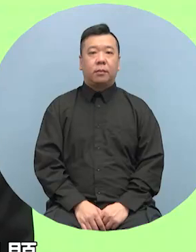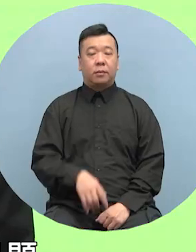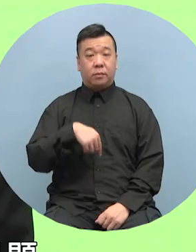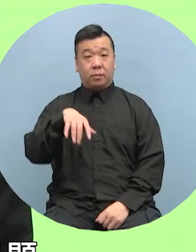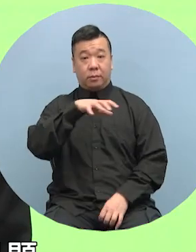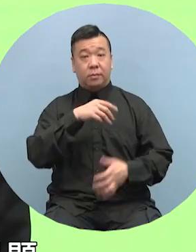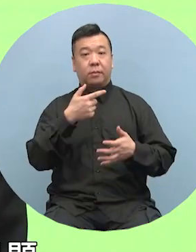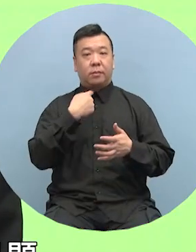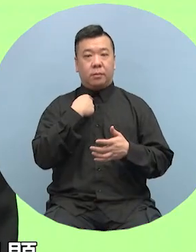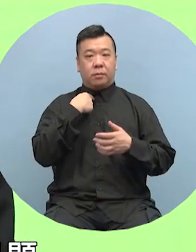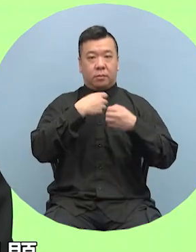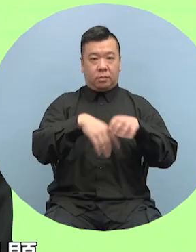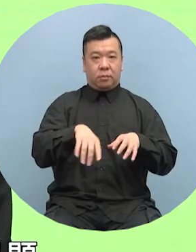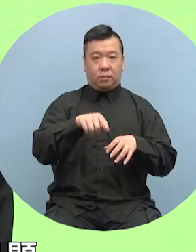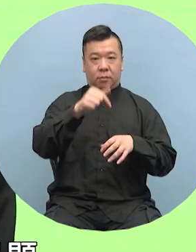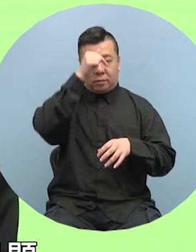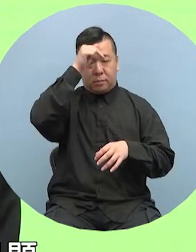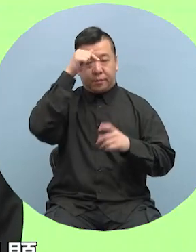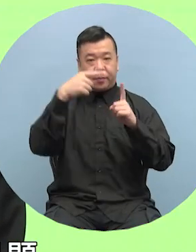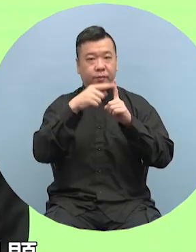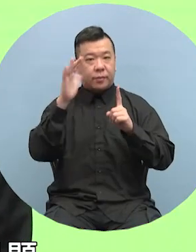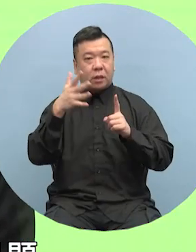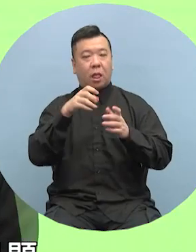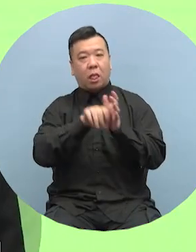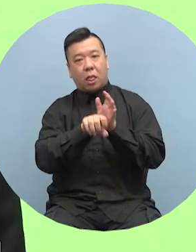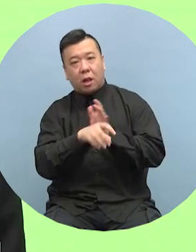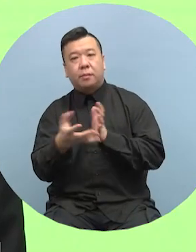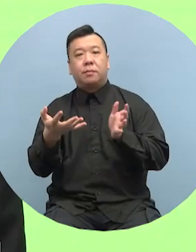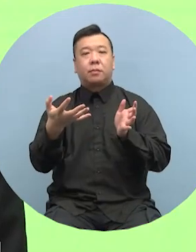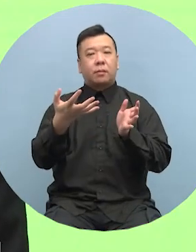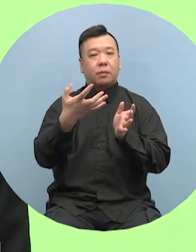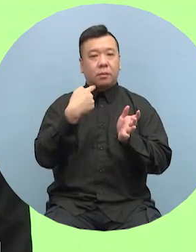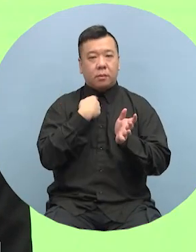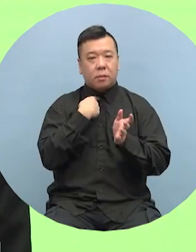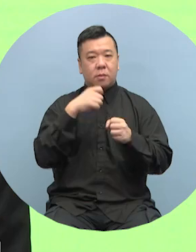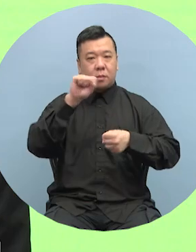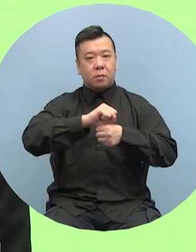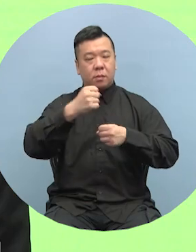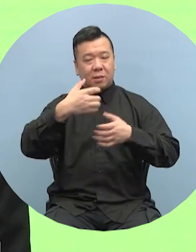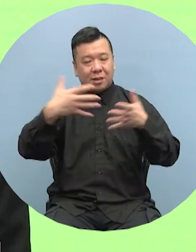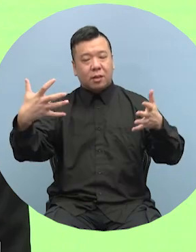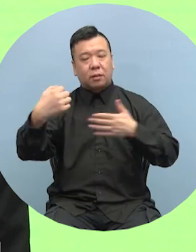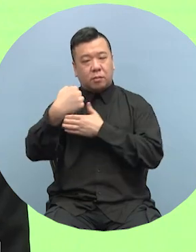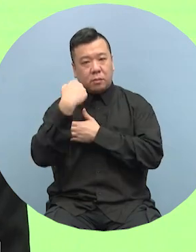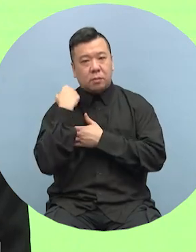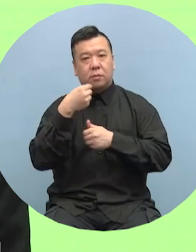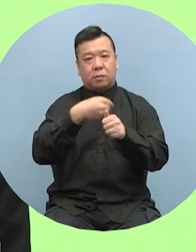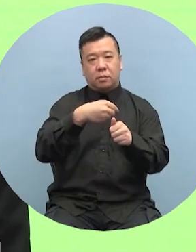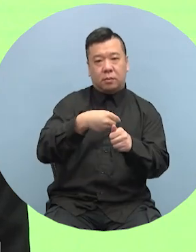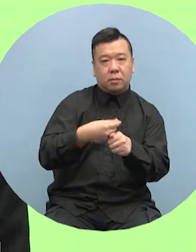我哋要解決呢個醫生人手不足嘅問題，我哋好需要加大力度去到培